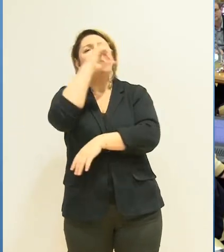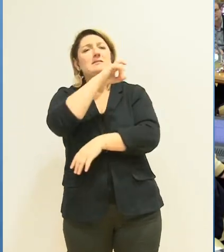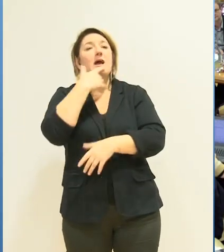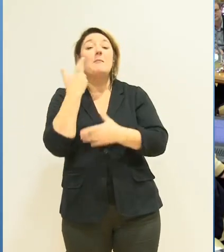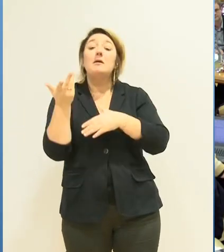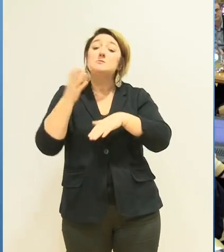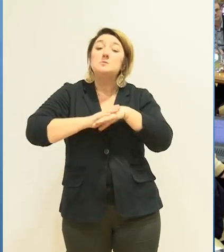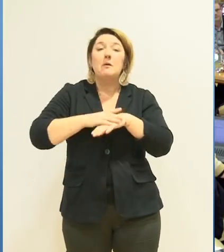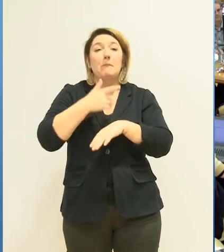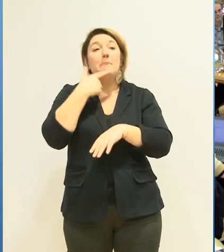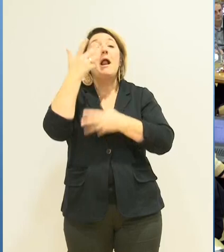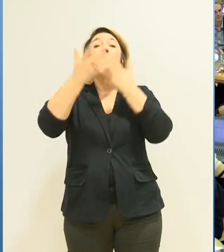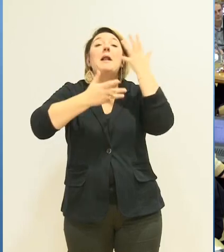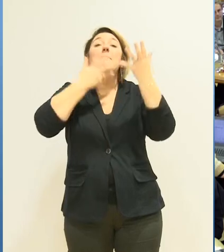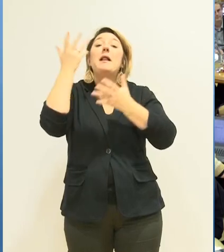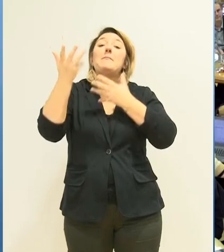actes